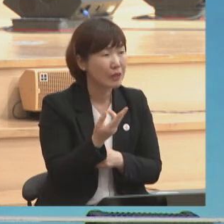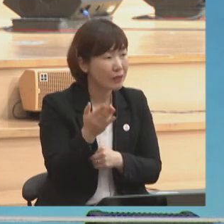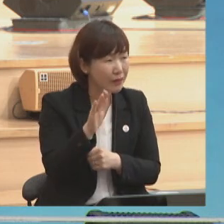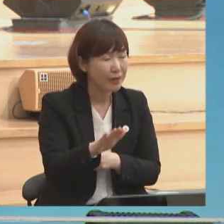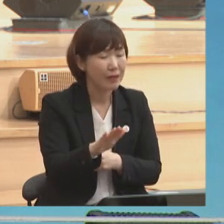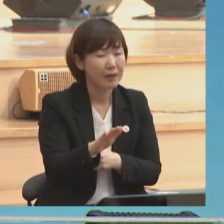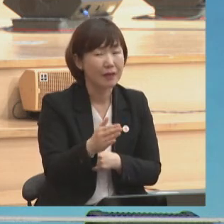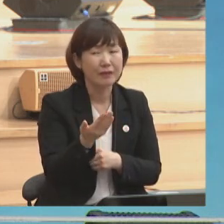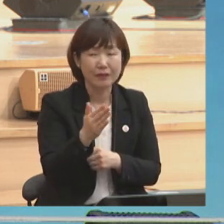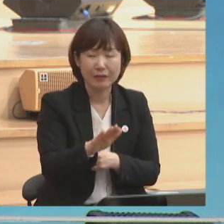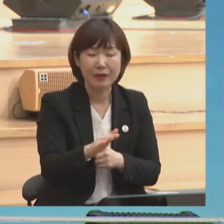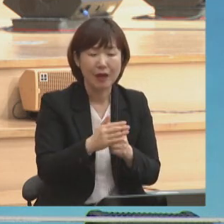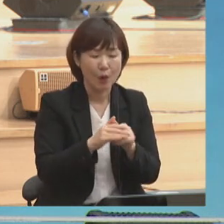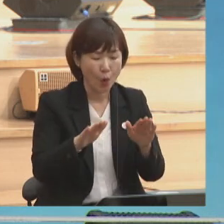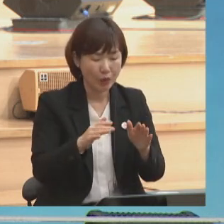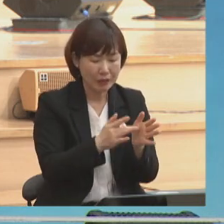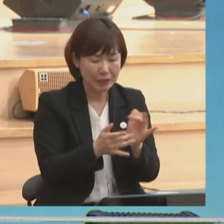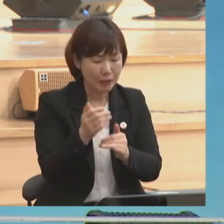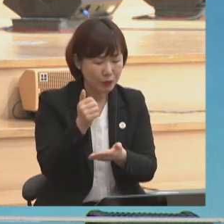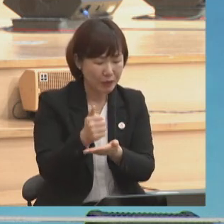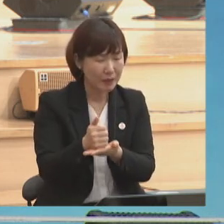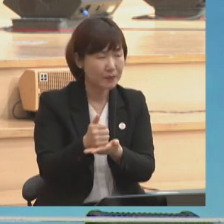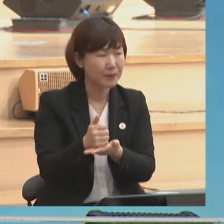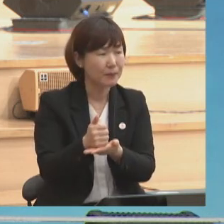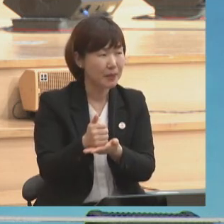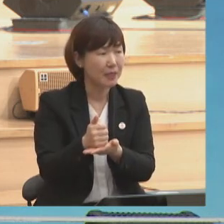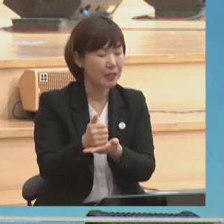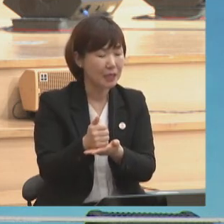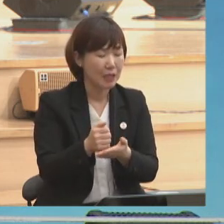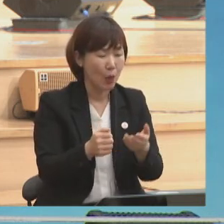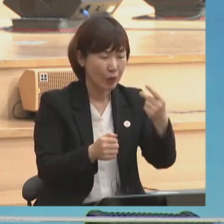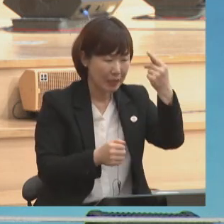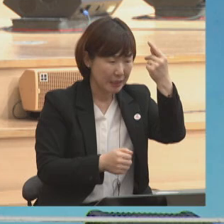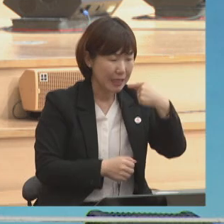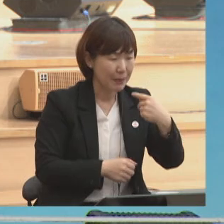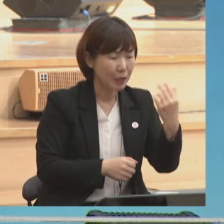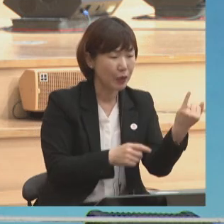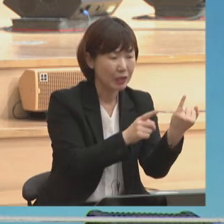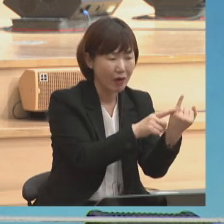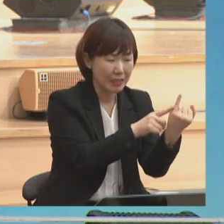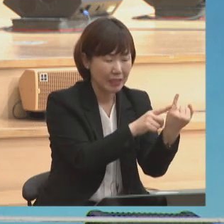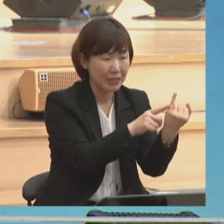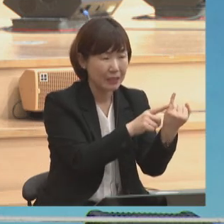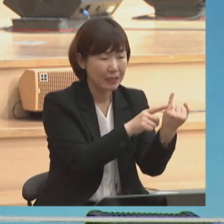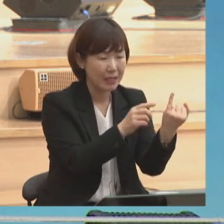여러분, 오늘 예수님이요 이 여인에게 시도한 접촉은